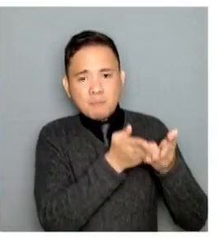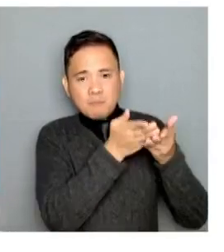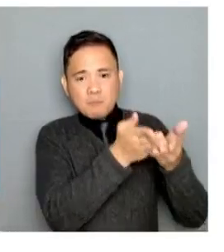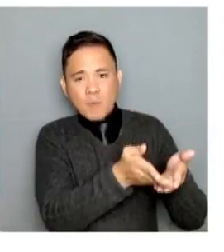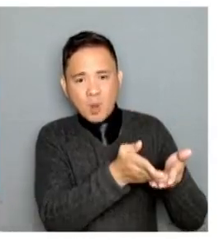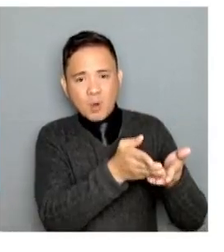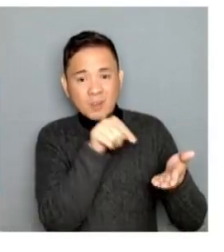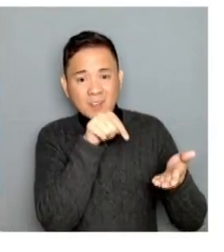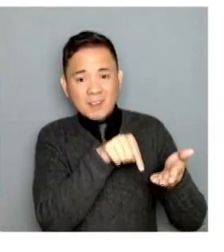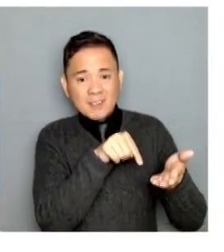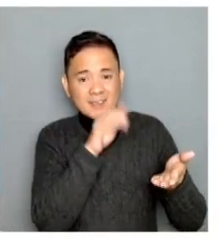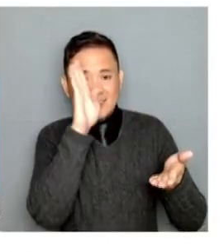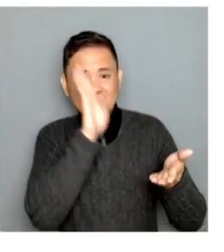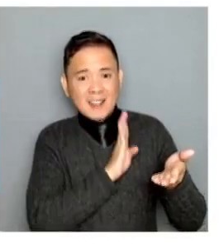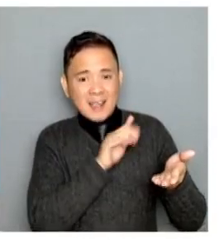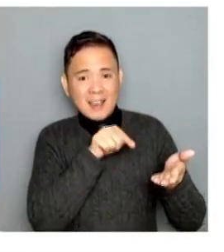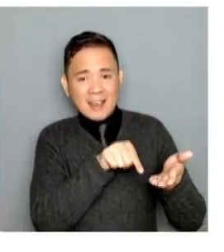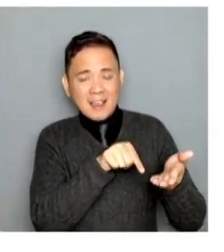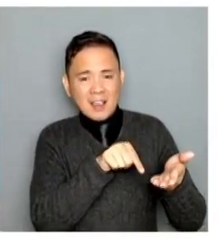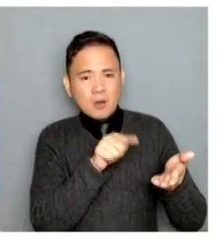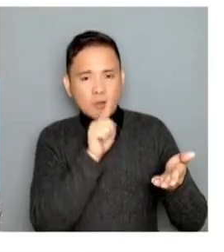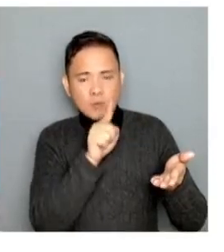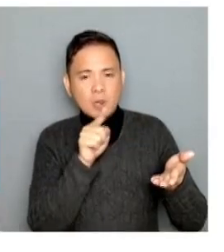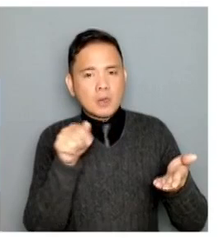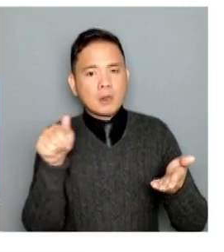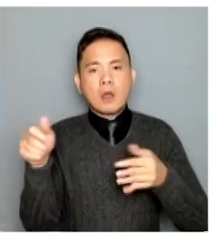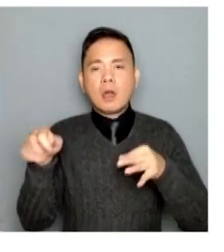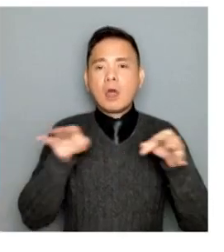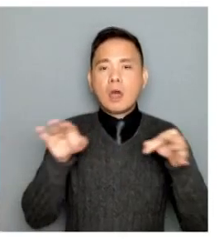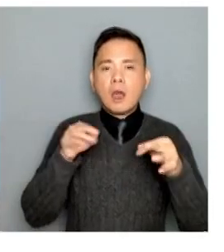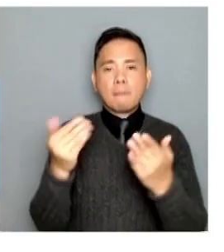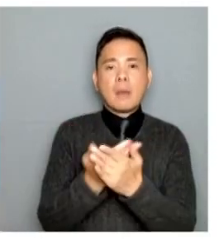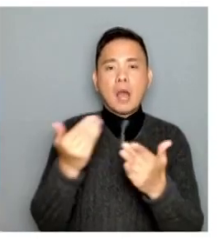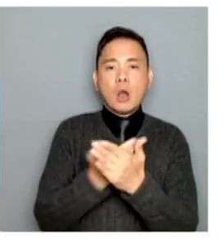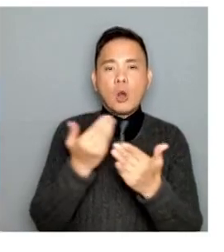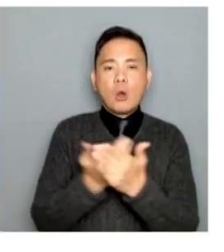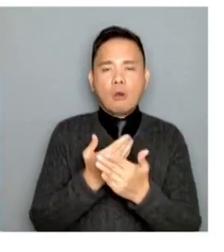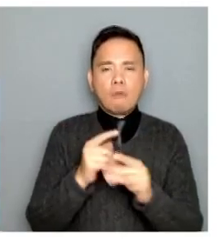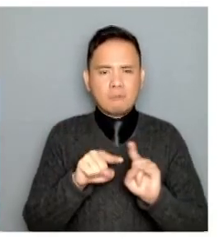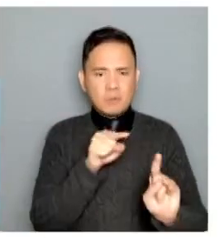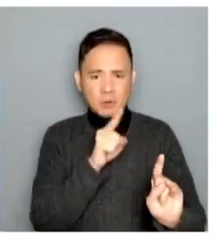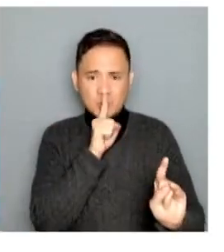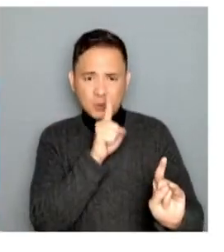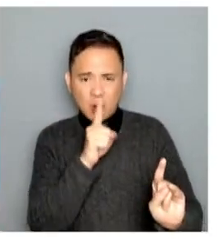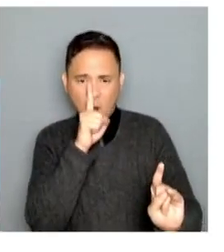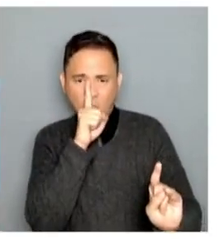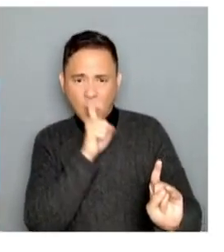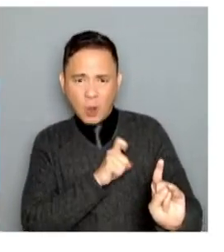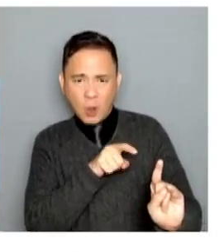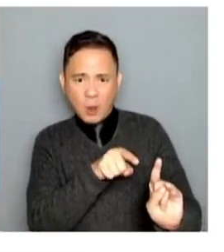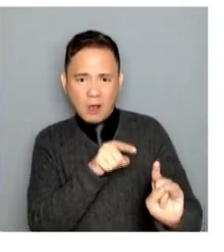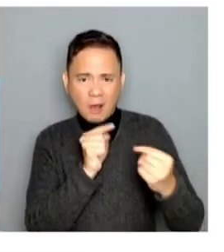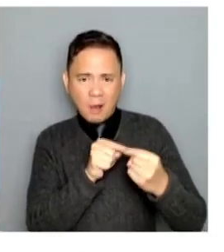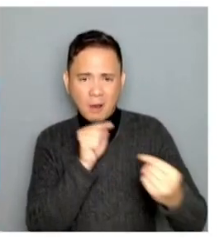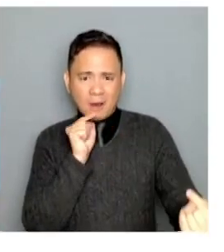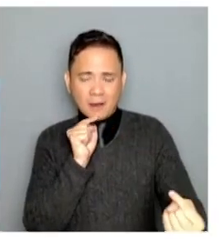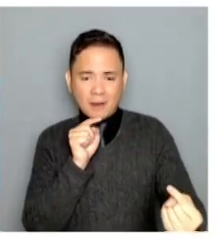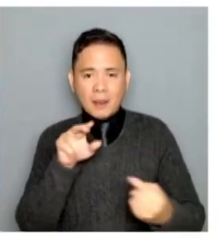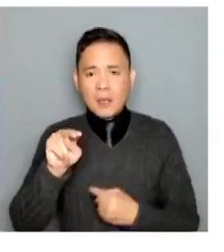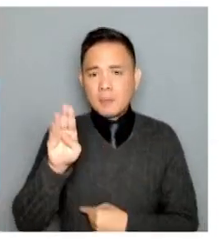nitong tanker at dun naman sa nalaman ng NBI, no, na